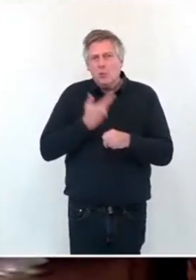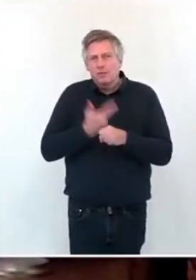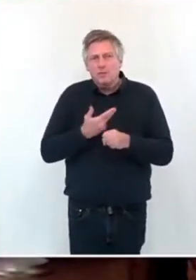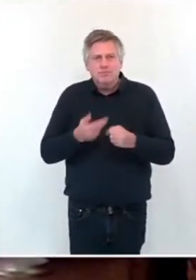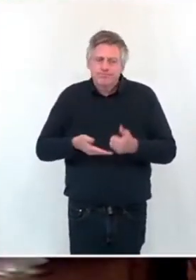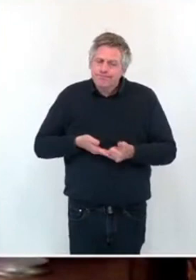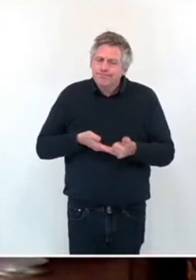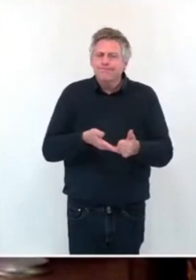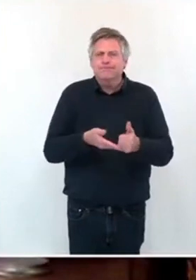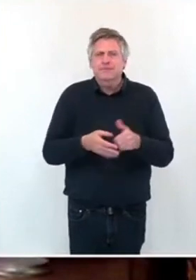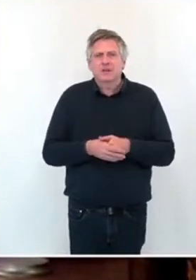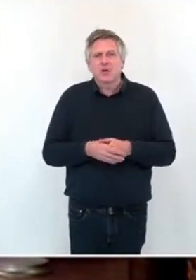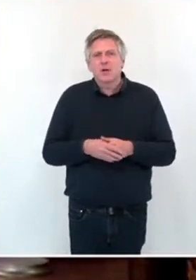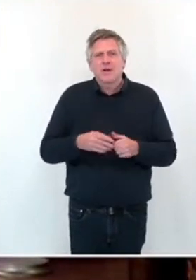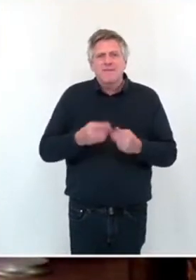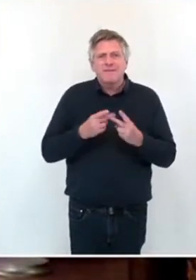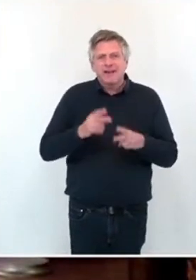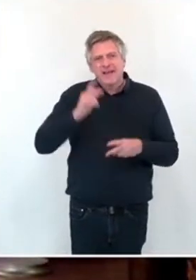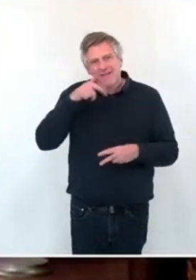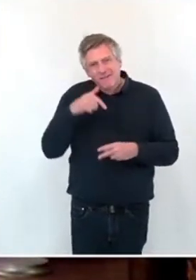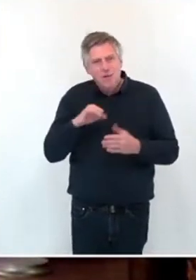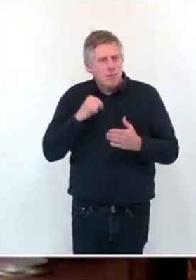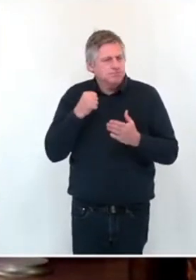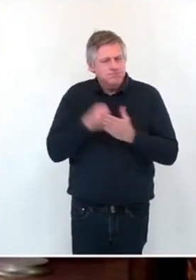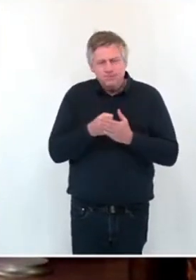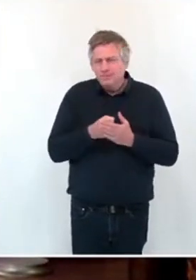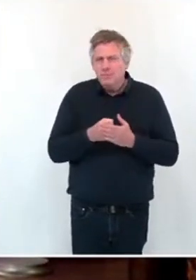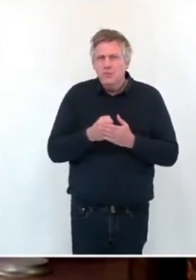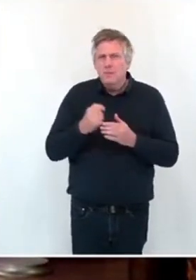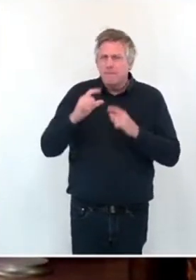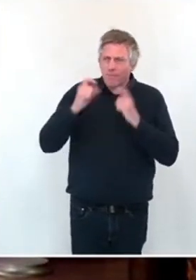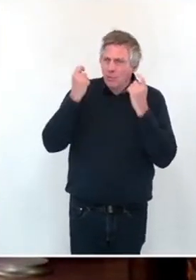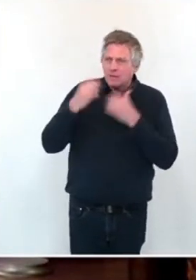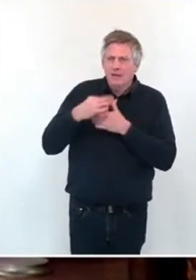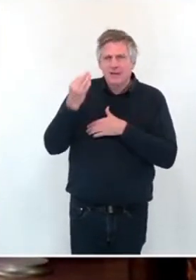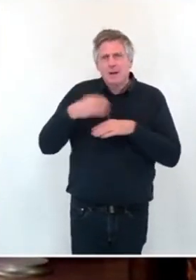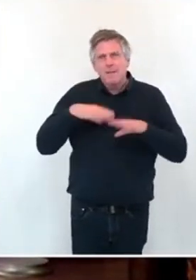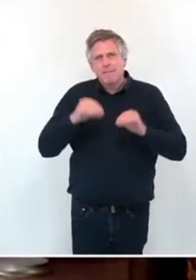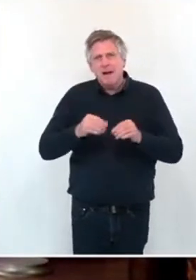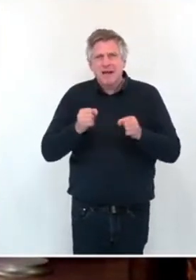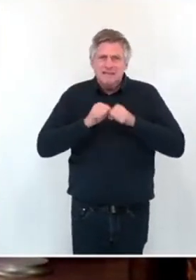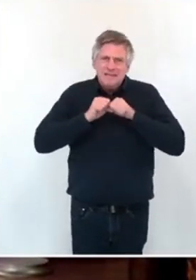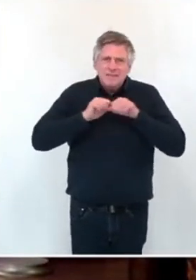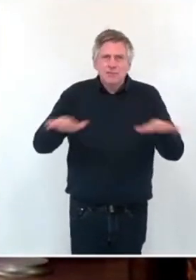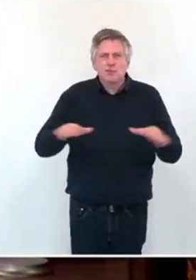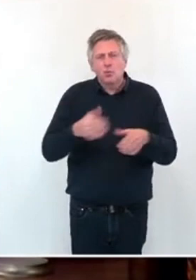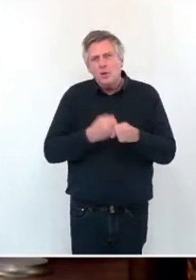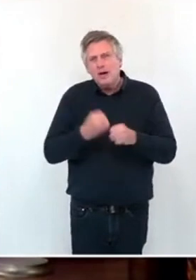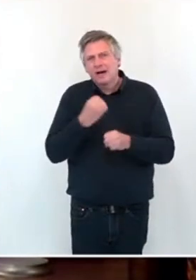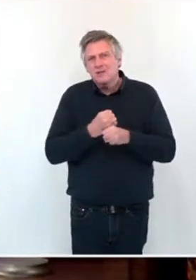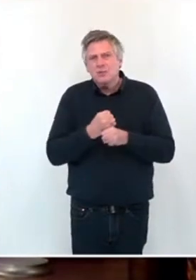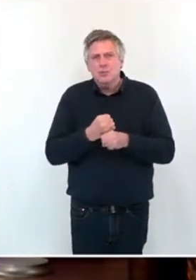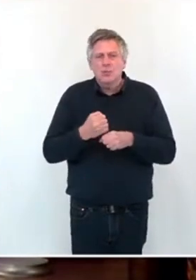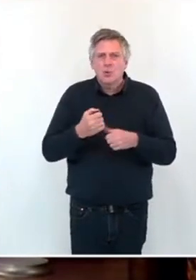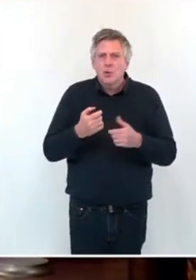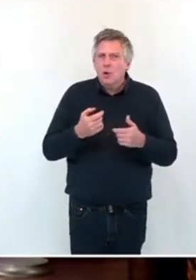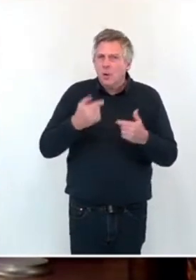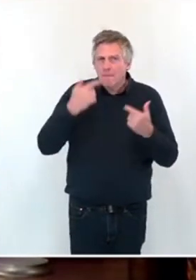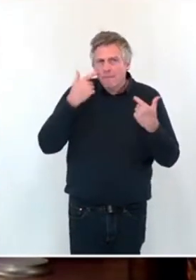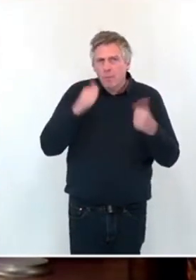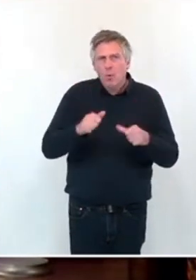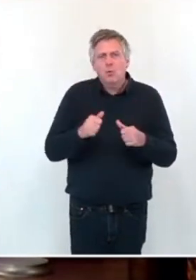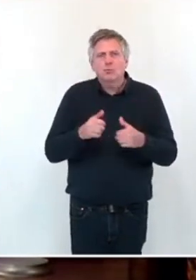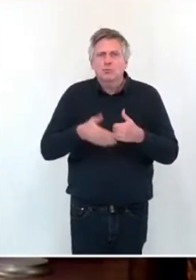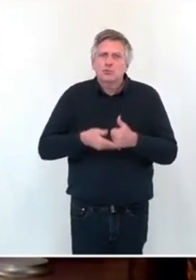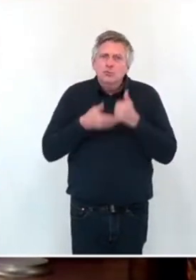fait un effort sans précédent depuis le début du mandat pour les lieux de diffusion et de création, montrant le renforcement très fort des